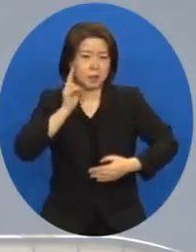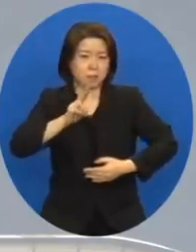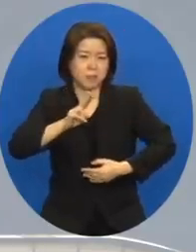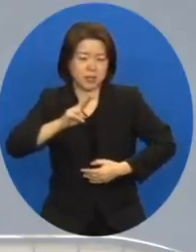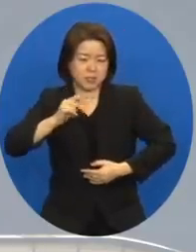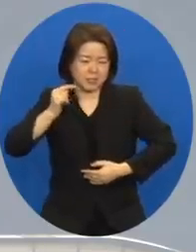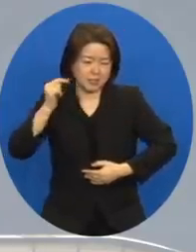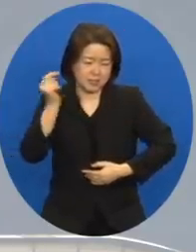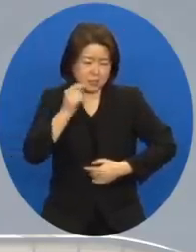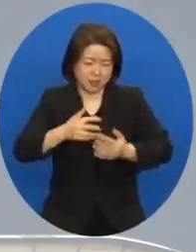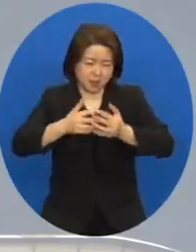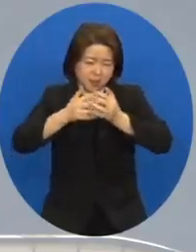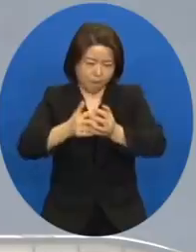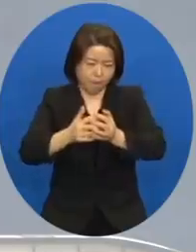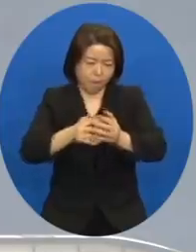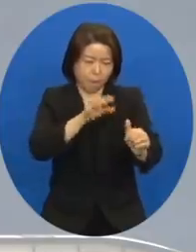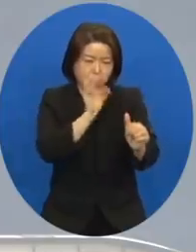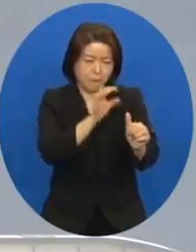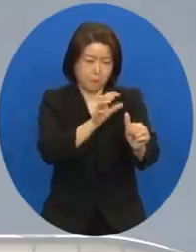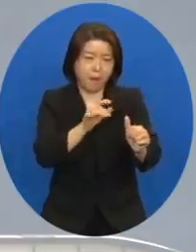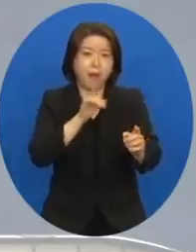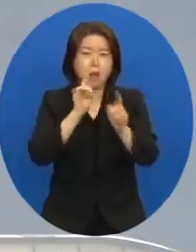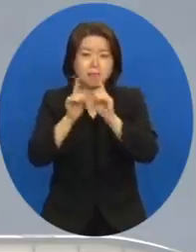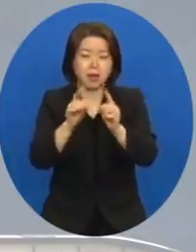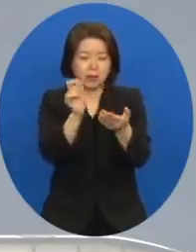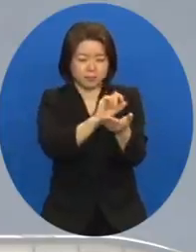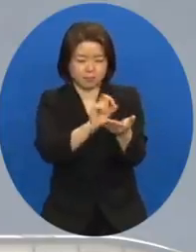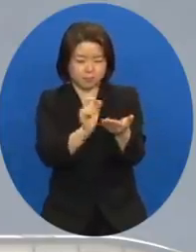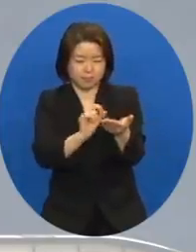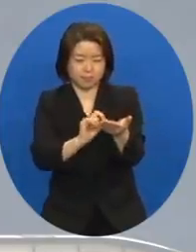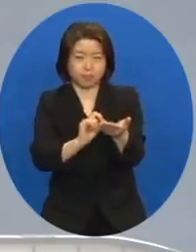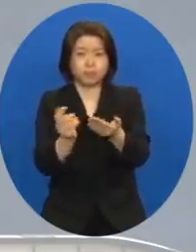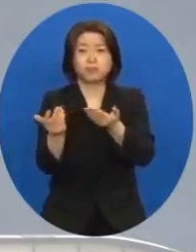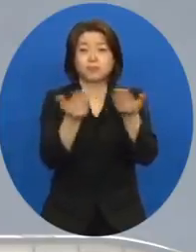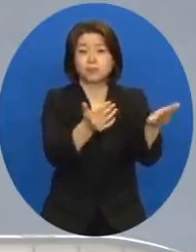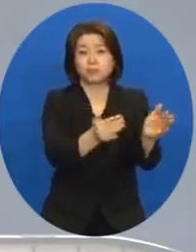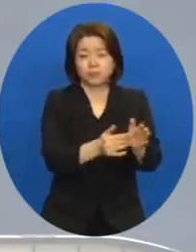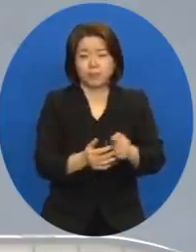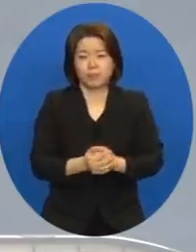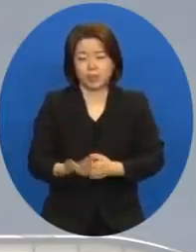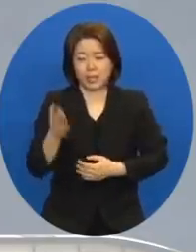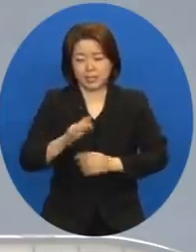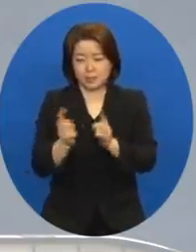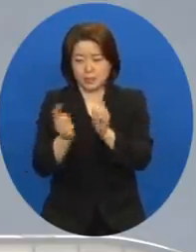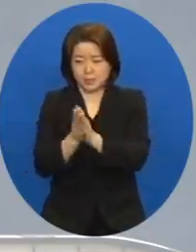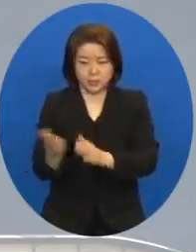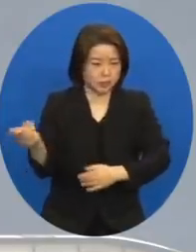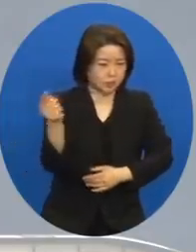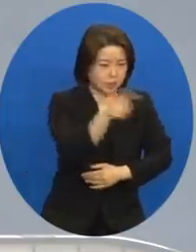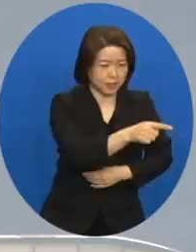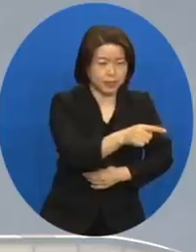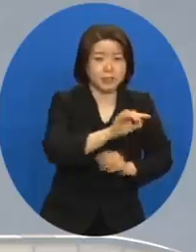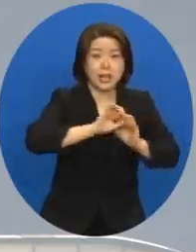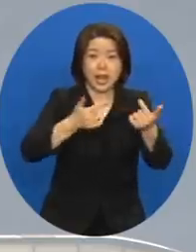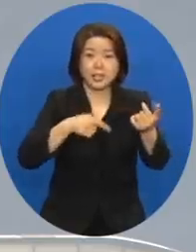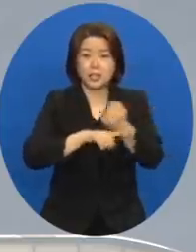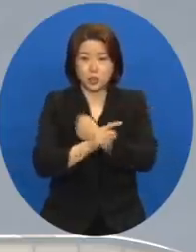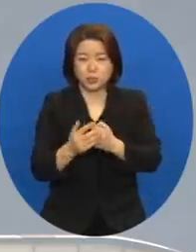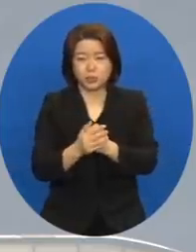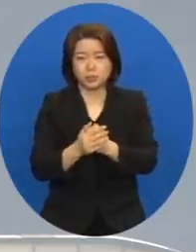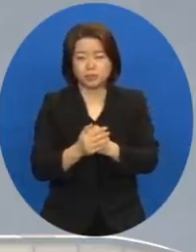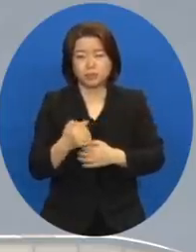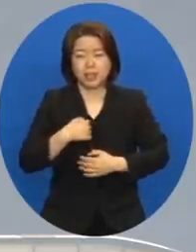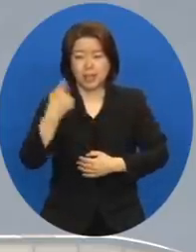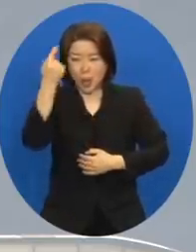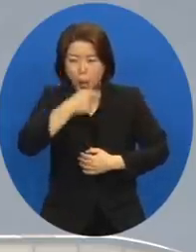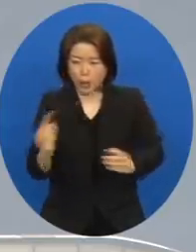책망의 말을 그 편지의 썼어요 그러나 직접 가지 않았던 이유는 만약에 직접